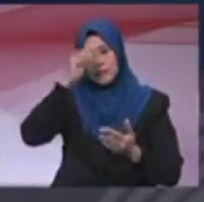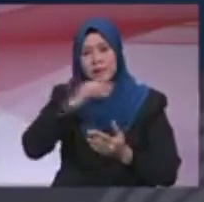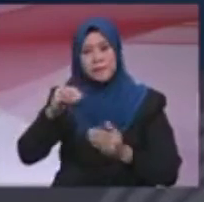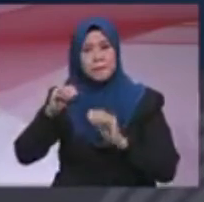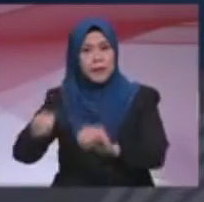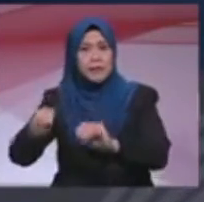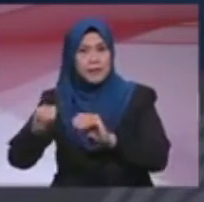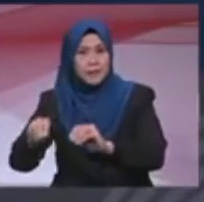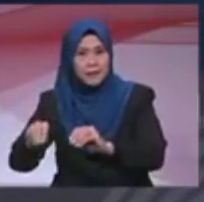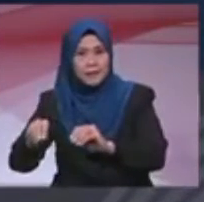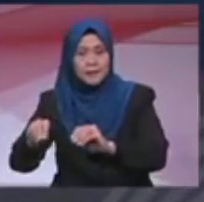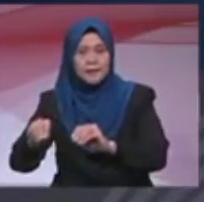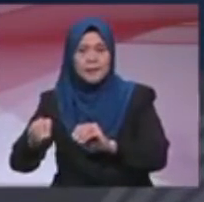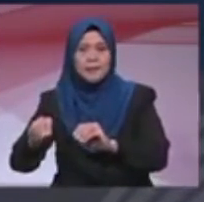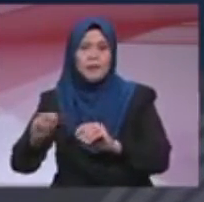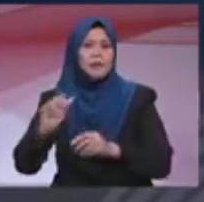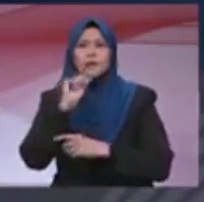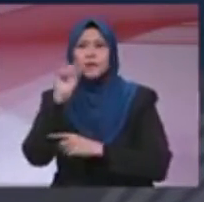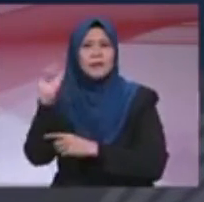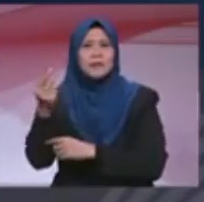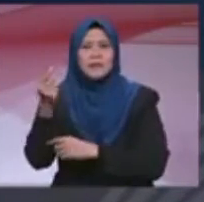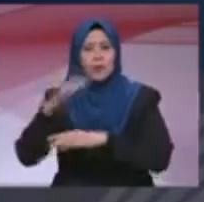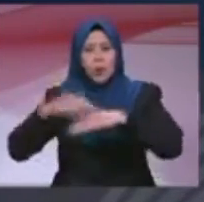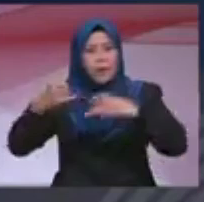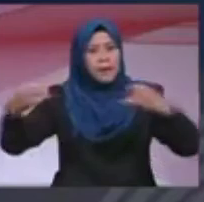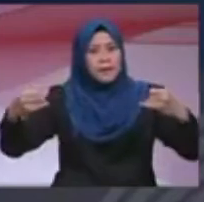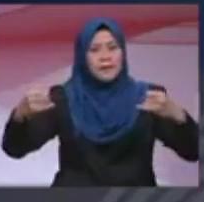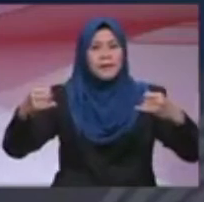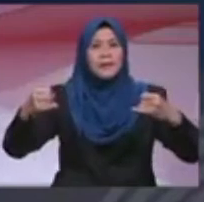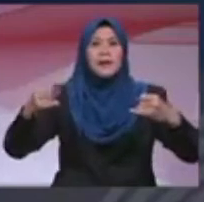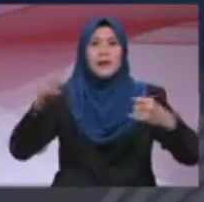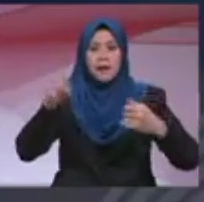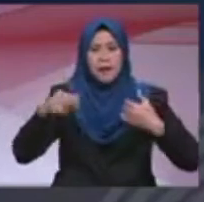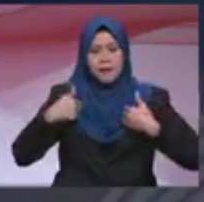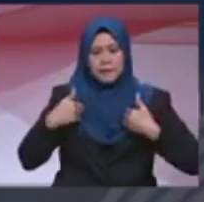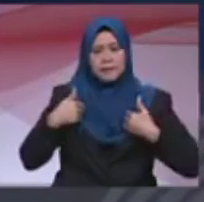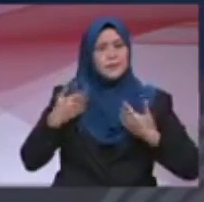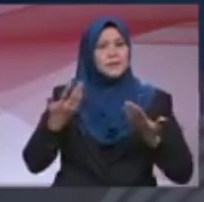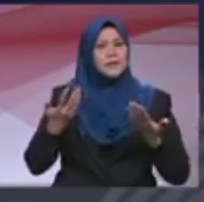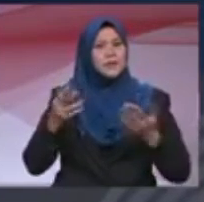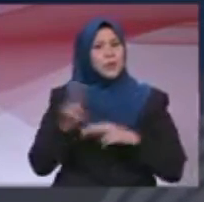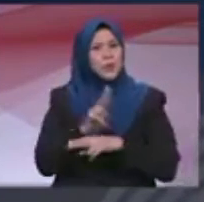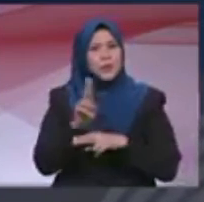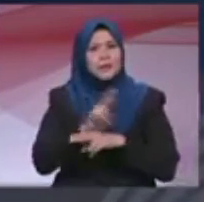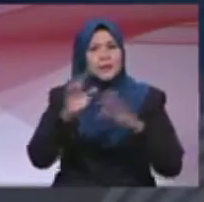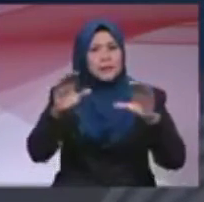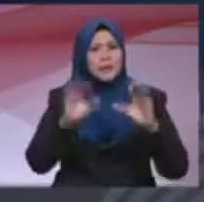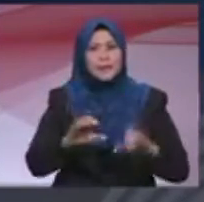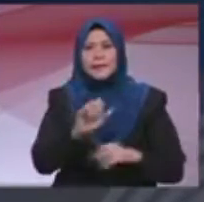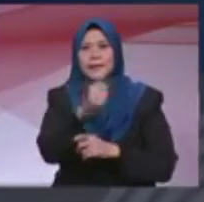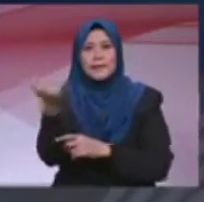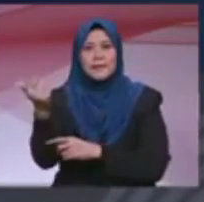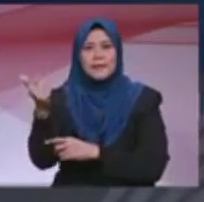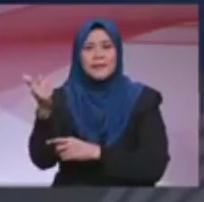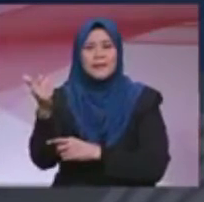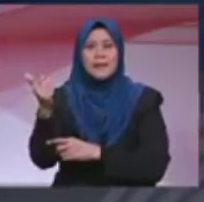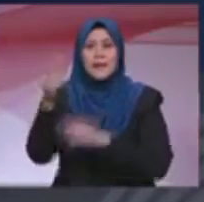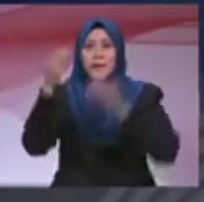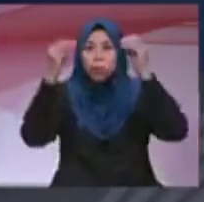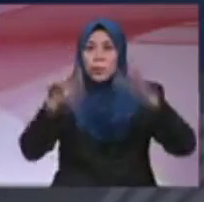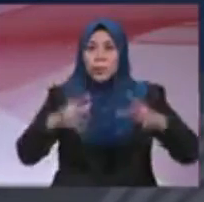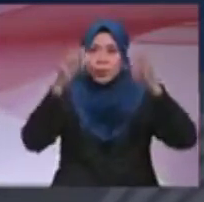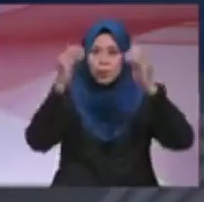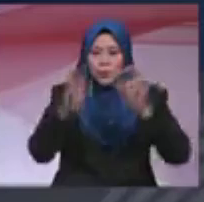ini bukan sahaja melalui online. Sebab itu kita kata PDPR di rumah. Ya, ada kita gunakan kaedah-kaedah lain di mana